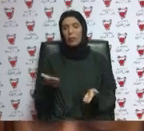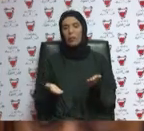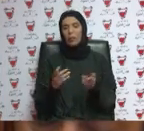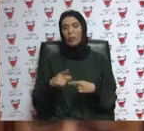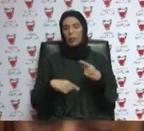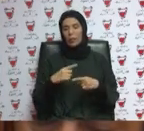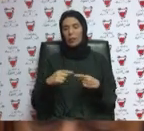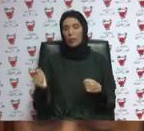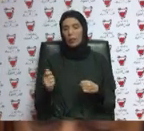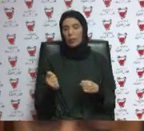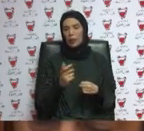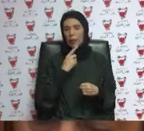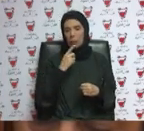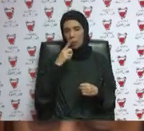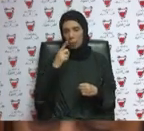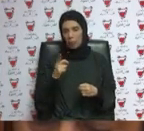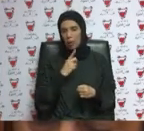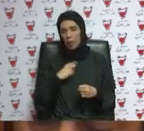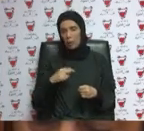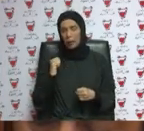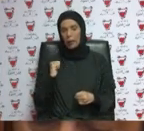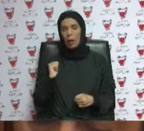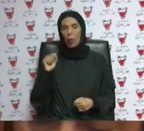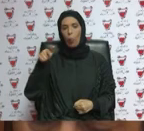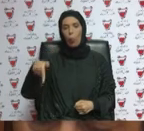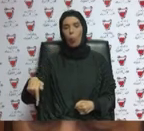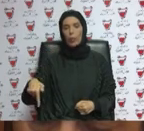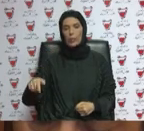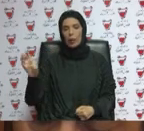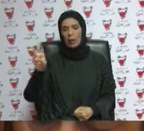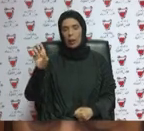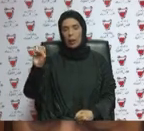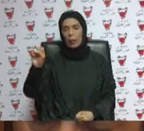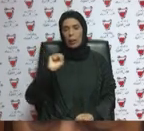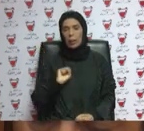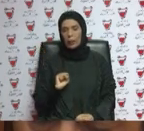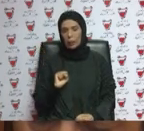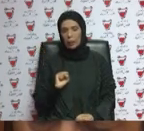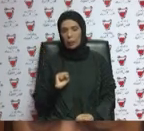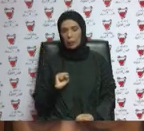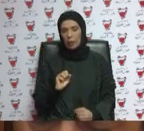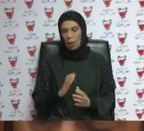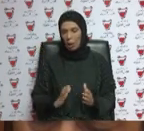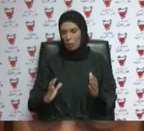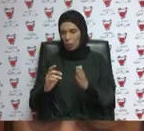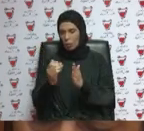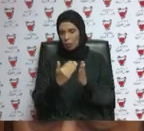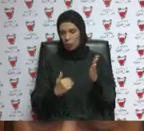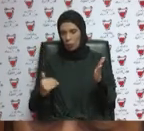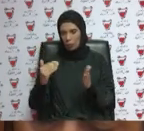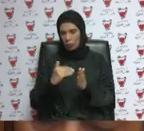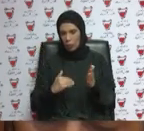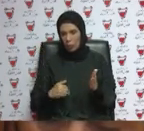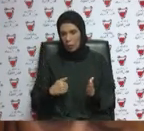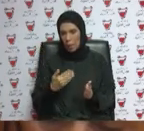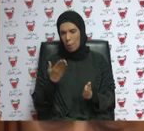في سرعة الاستجابة لرغبات المواطنين والقطاع الخاص، حيث أن الحزمة التحفيزية ومؤخرا العفاء من